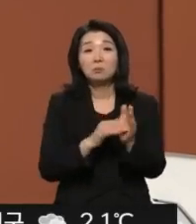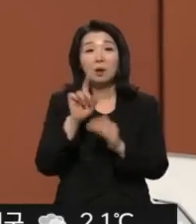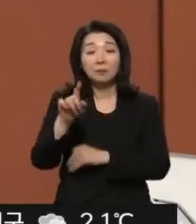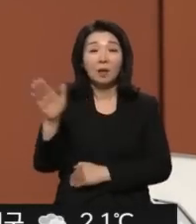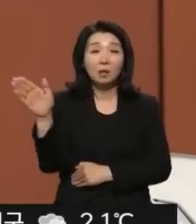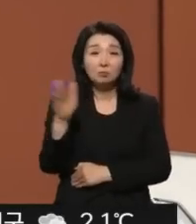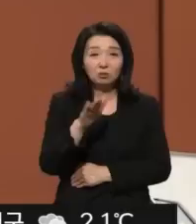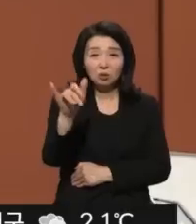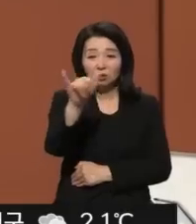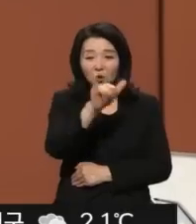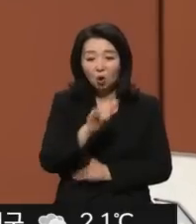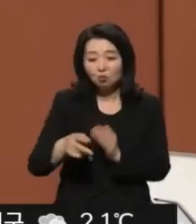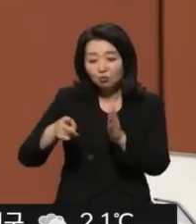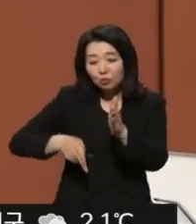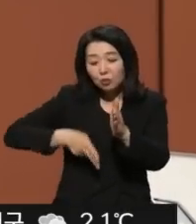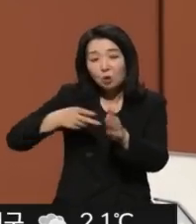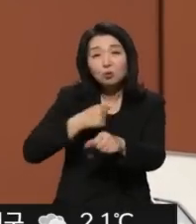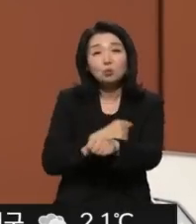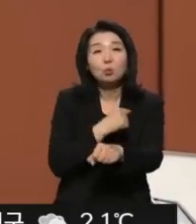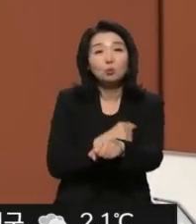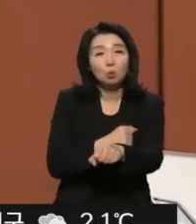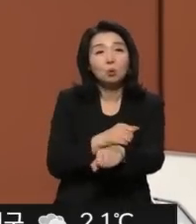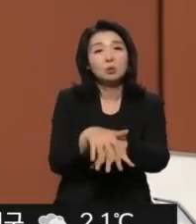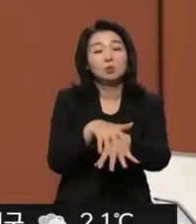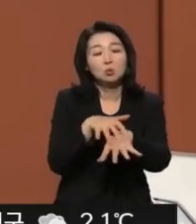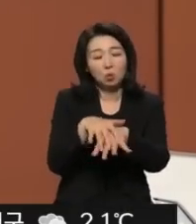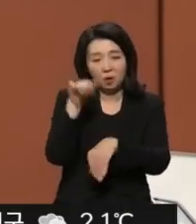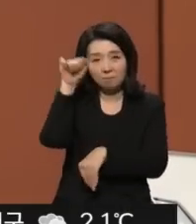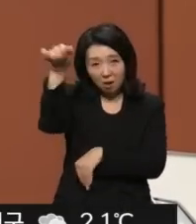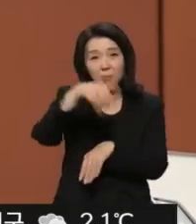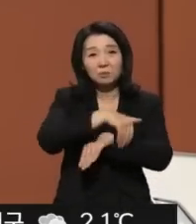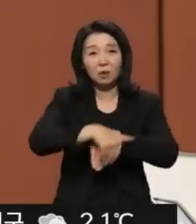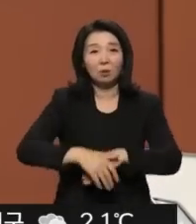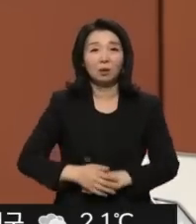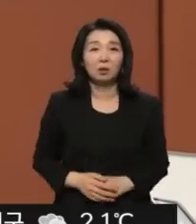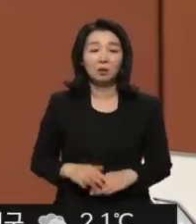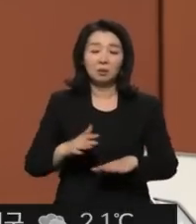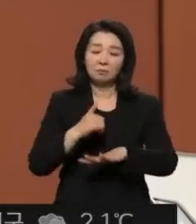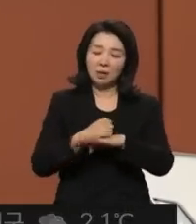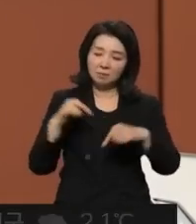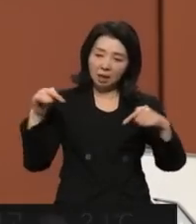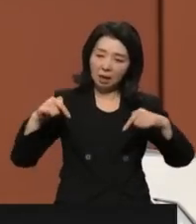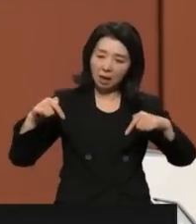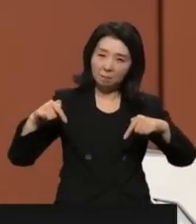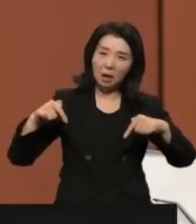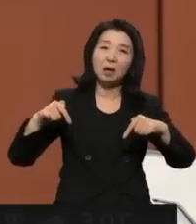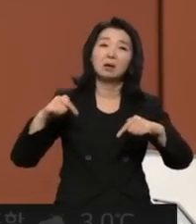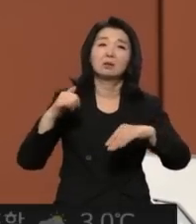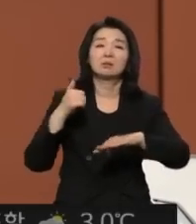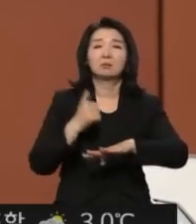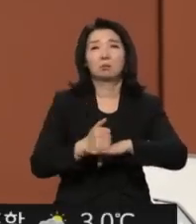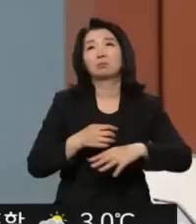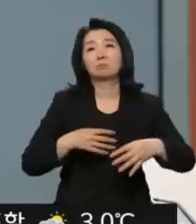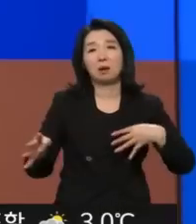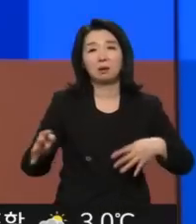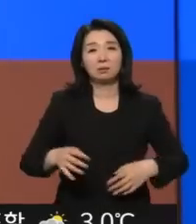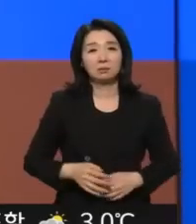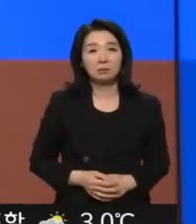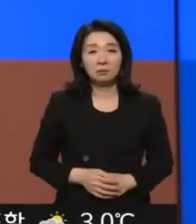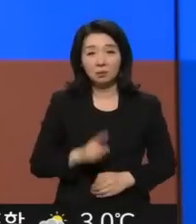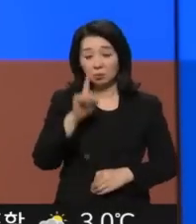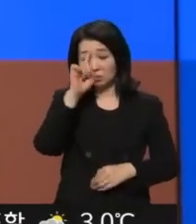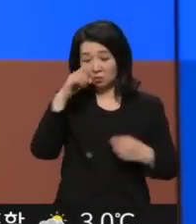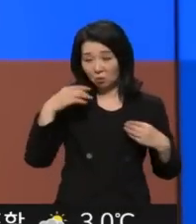내일부터는 전국 철도 노동조합의 총파업이 예정이 돼 있습니다. 막판 협상을 했지만 결렬됐다는 거죠. 네, 그렇습니다.